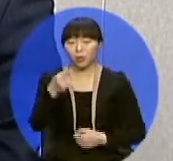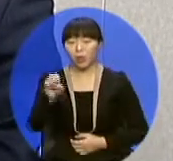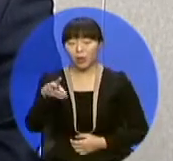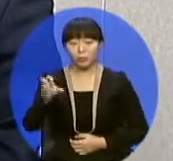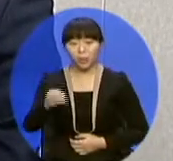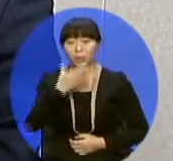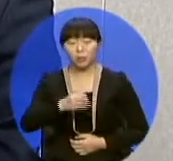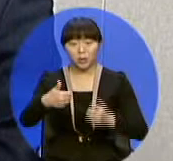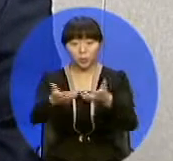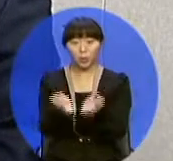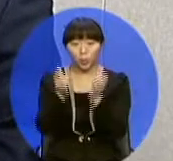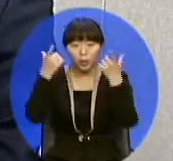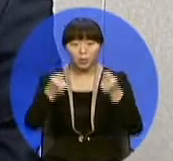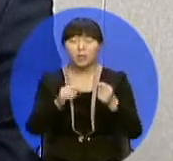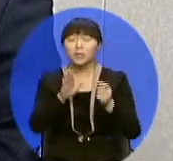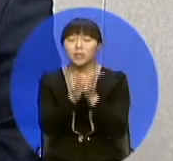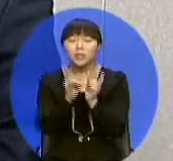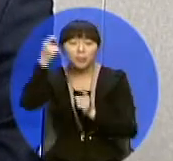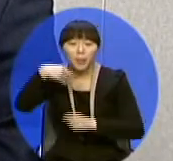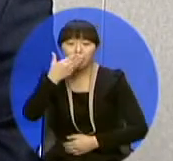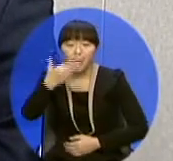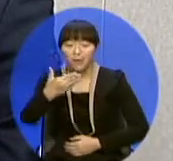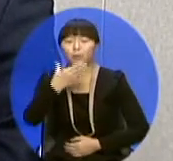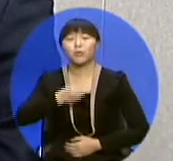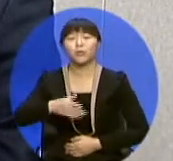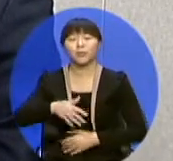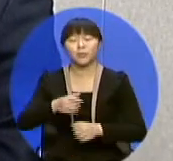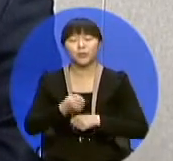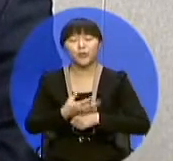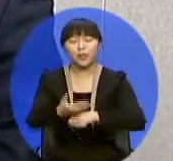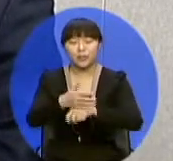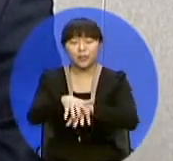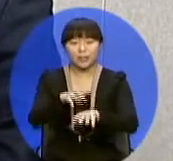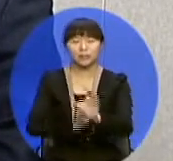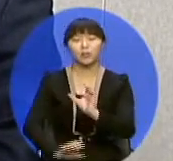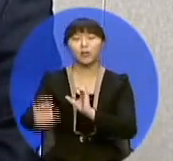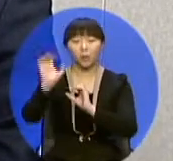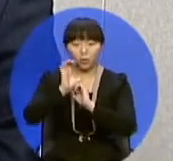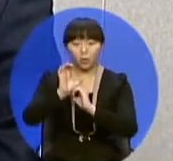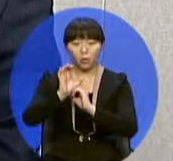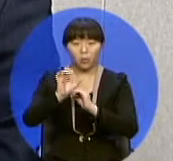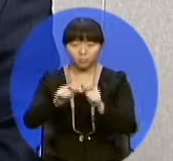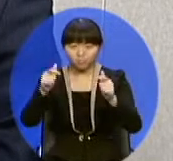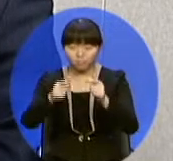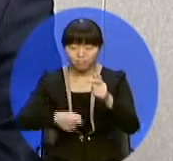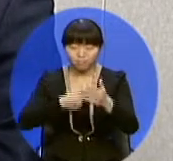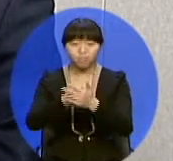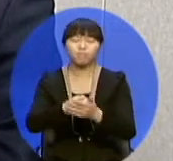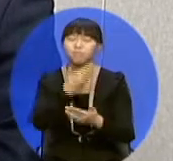복지동 같이 피부에 와 닿을 수 있는 그런 복지 전달 체계를 더 확고히 하는 게